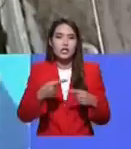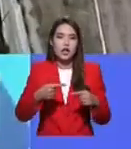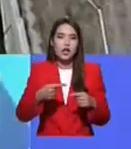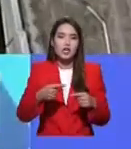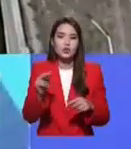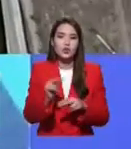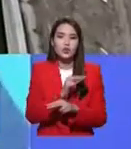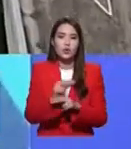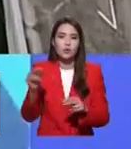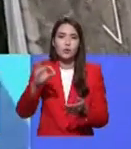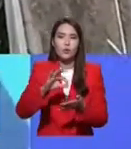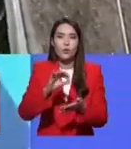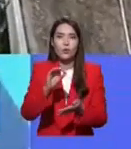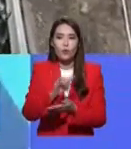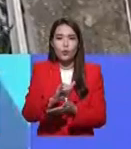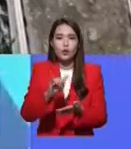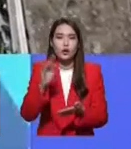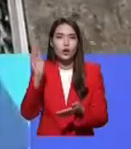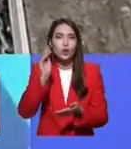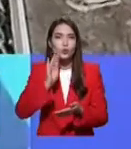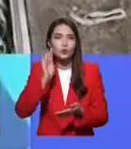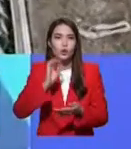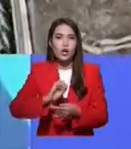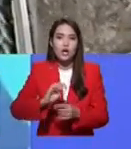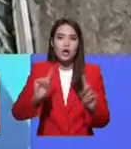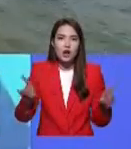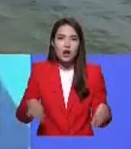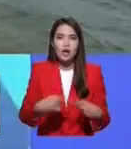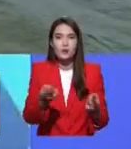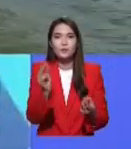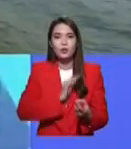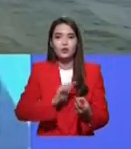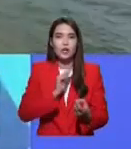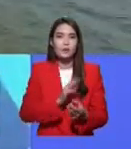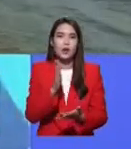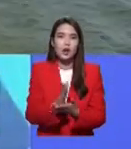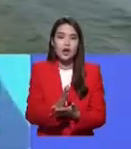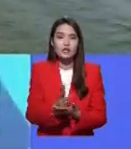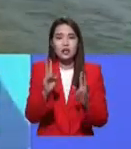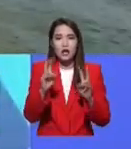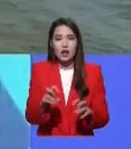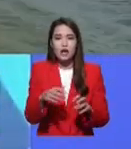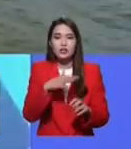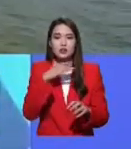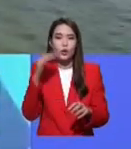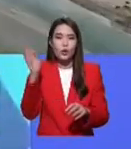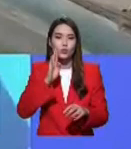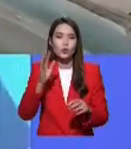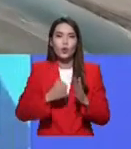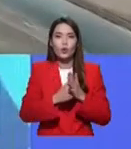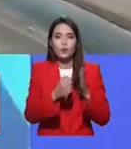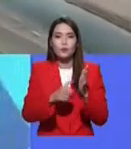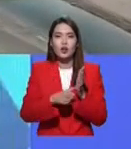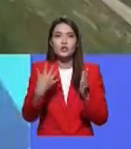мақсатында су жүйелерін қалпына келтіру жұмыстары жүргізілуде. Атап айтқанда, көлемі 650